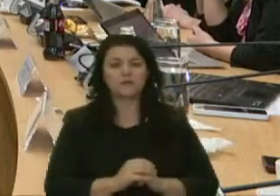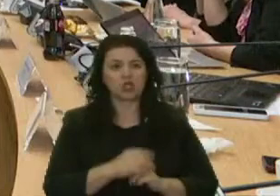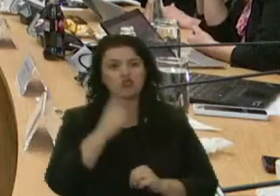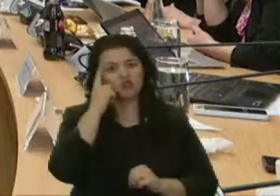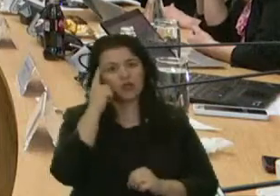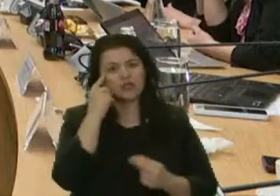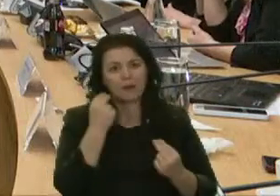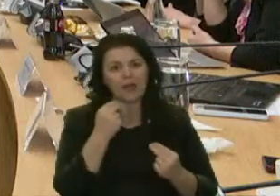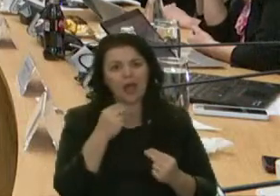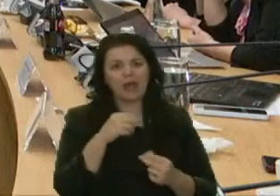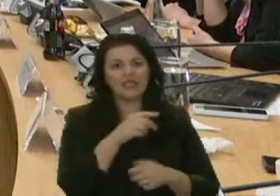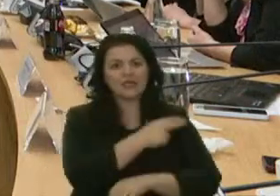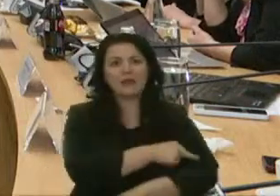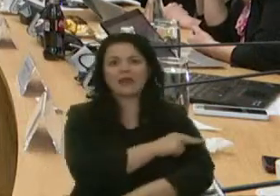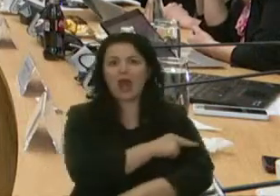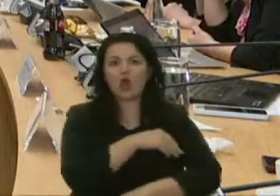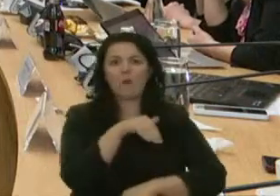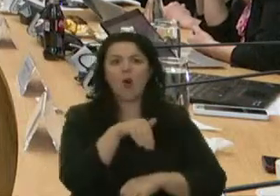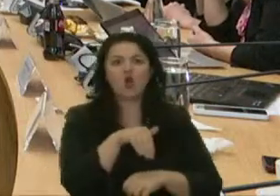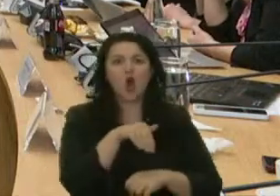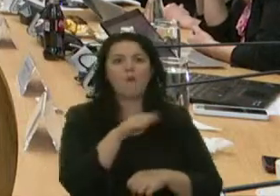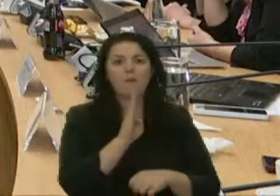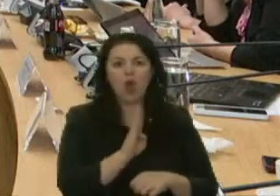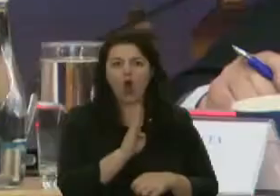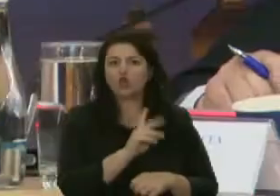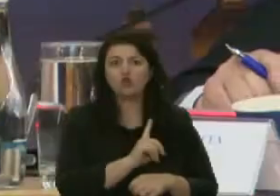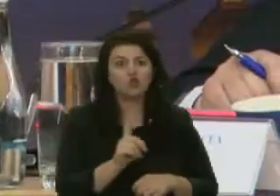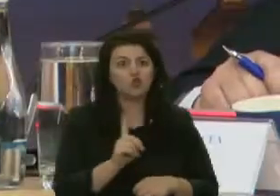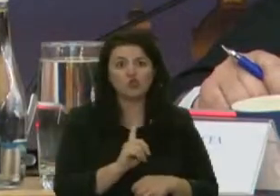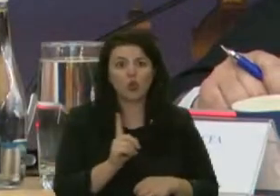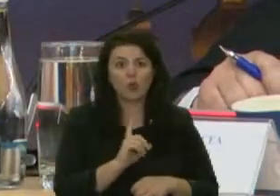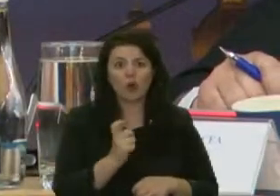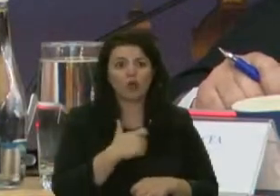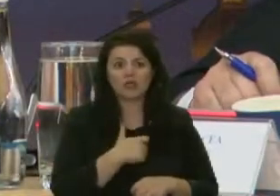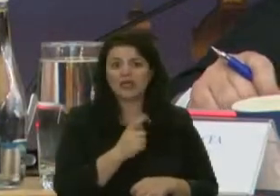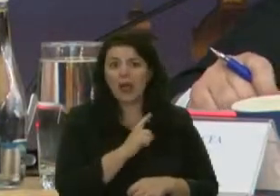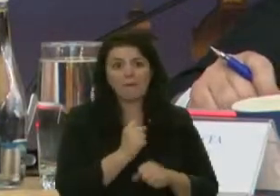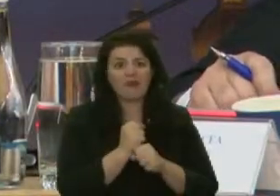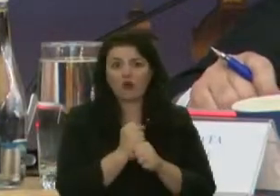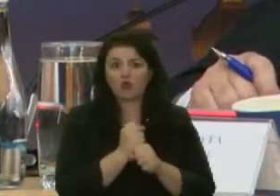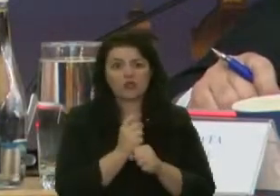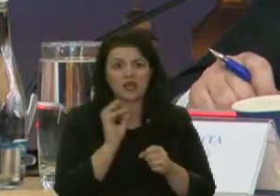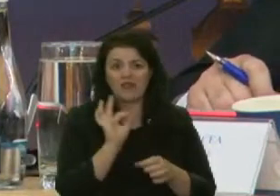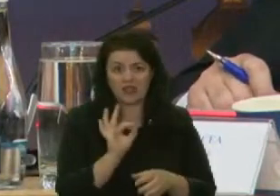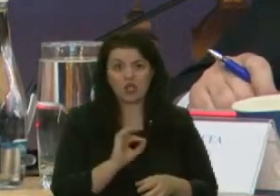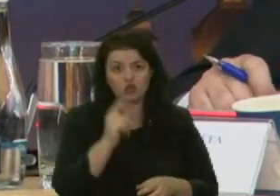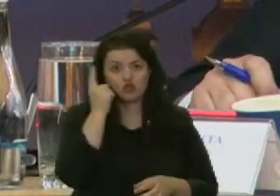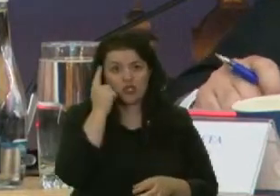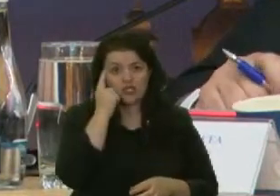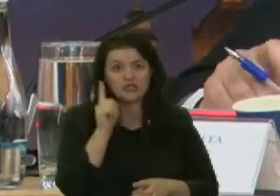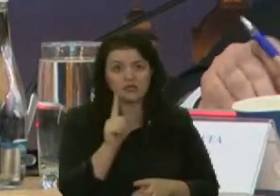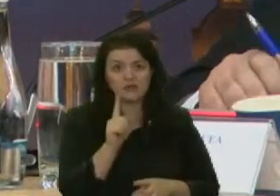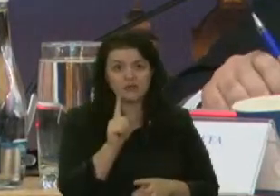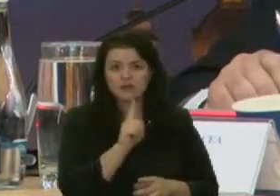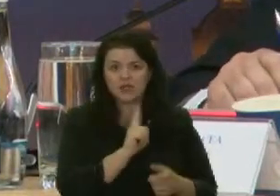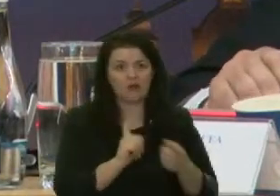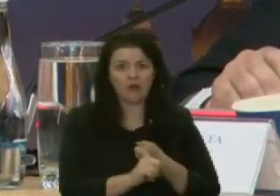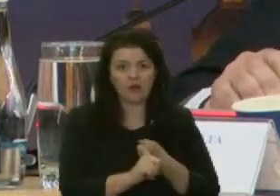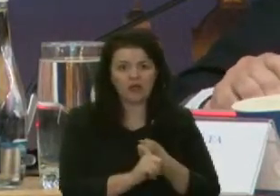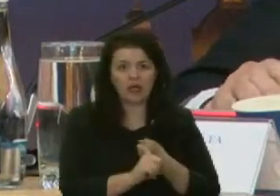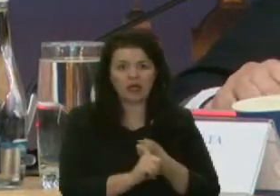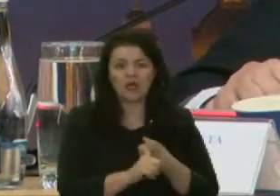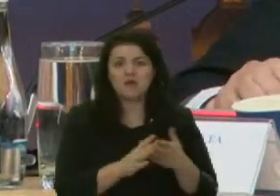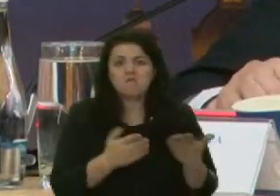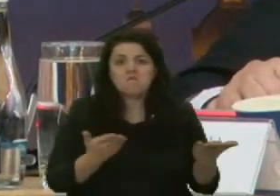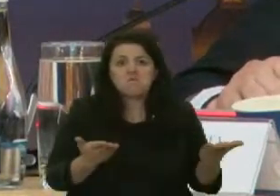că spitalul monobloc nu este competența municipiului Cluj Napoca Deci n aveam De ce să fac vreo referire bănuiesc că știți asta da Și atunci de ce